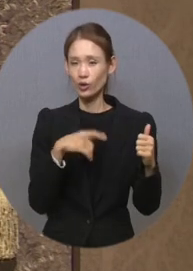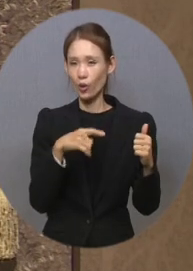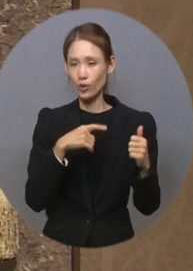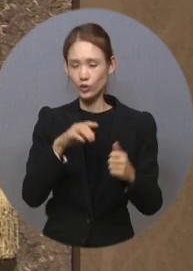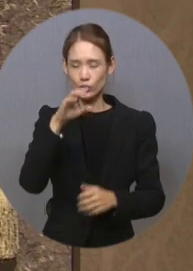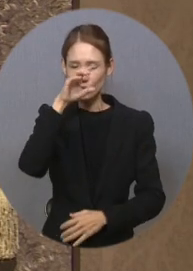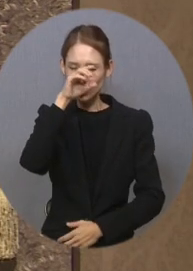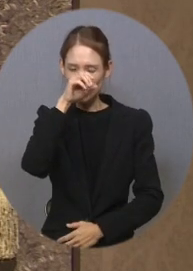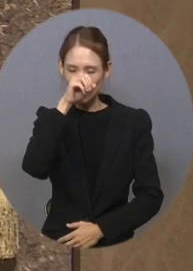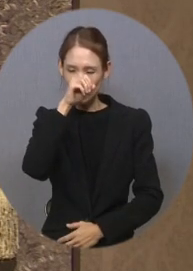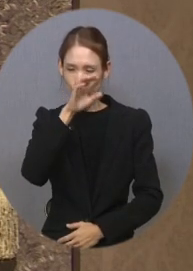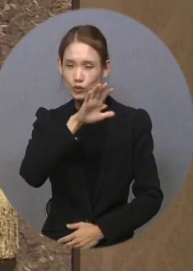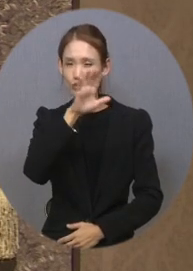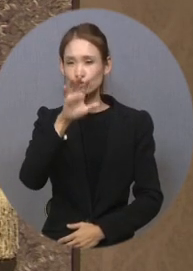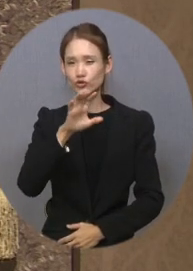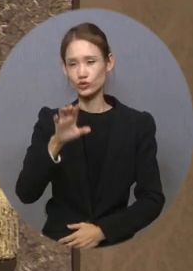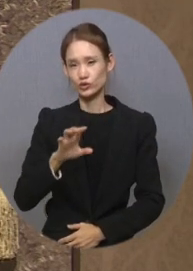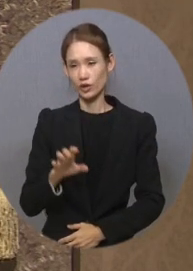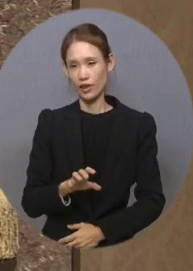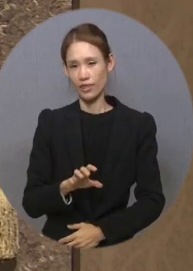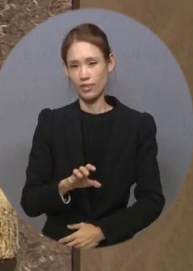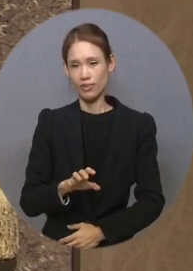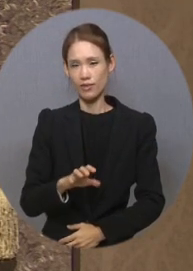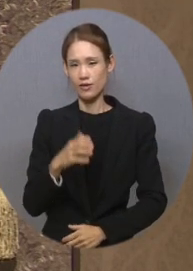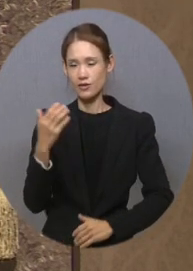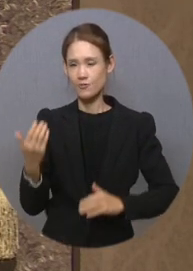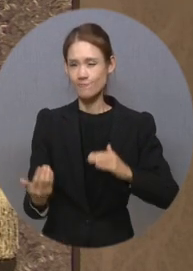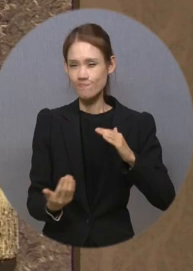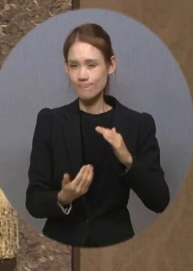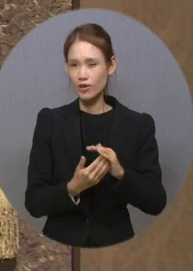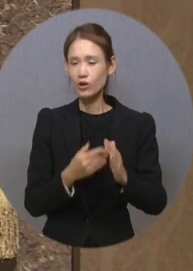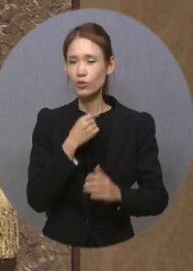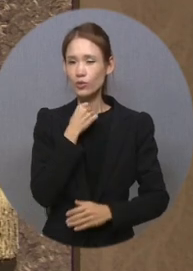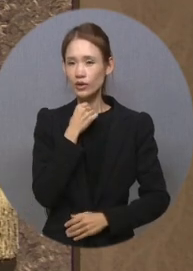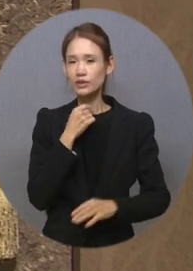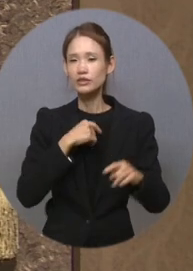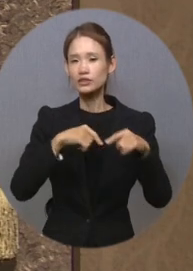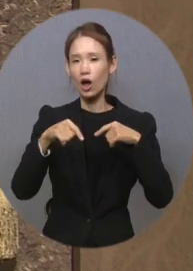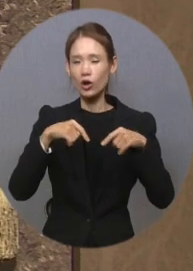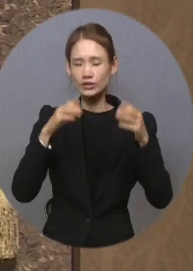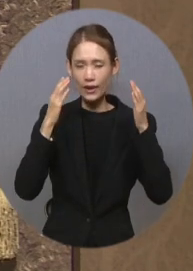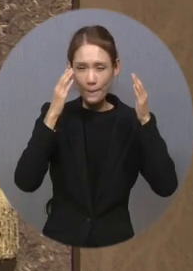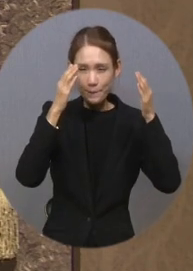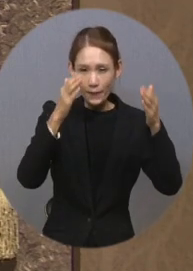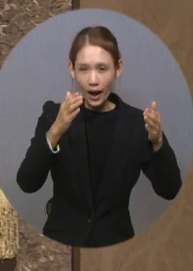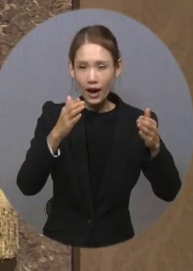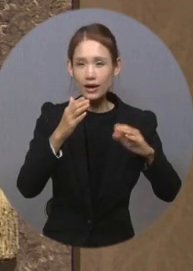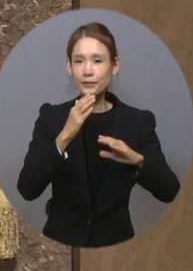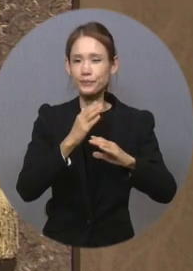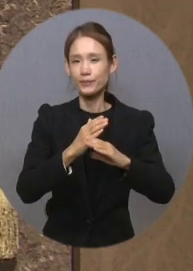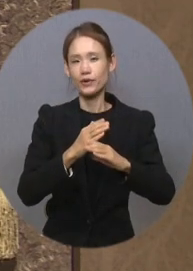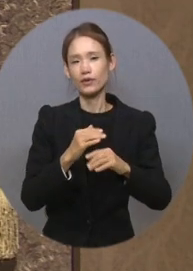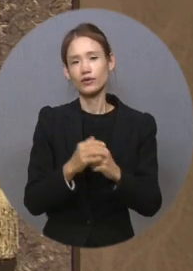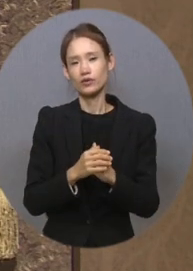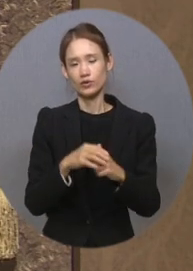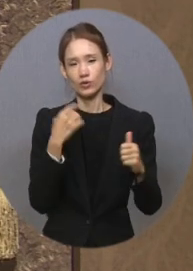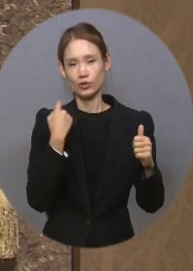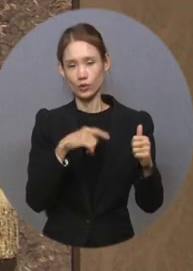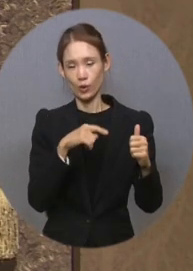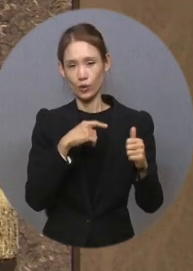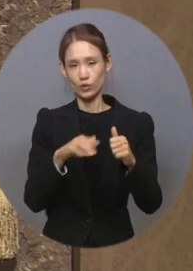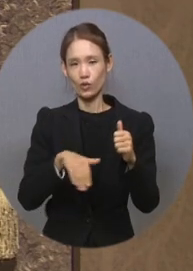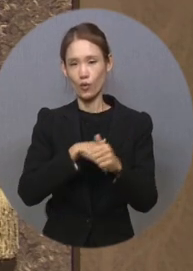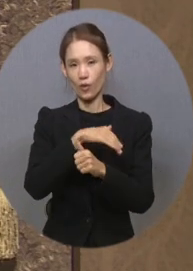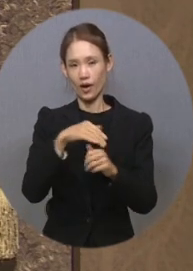선순환을 이루자 그런 이 정책 방향을 갖고 있습니다. 교육 환경이